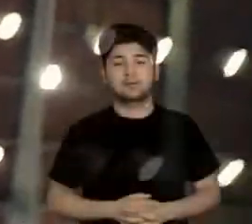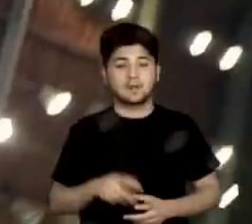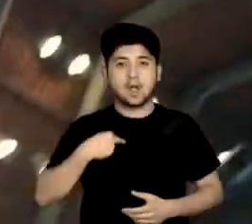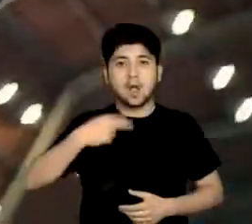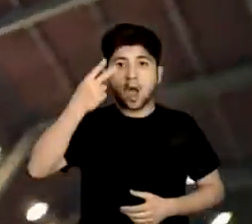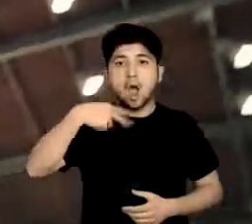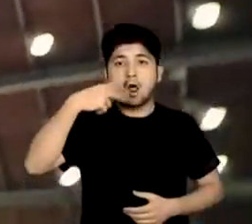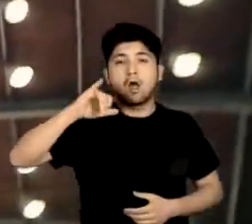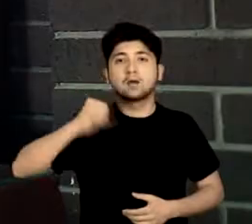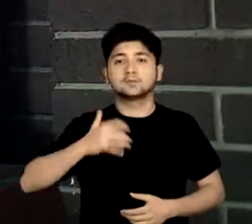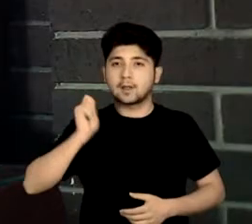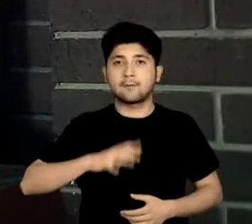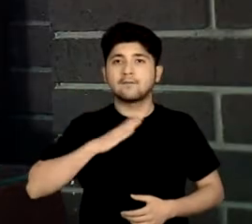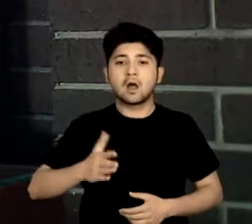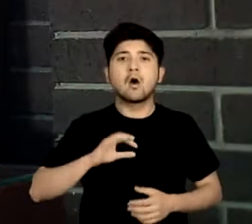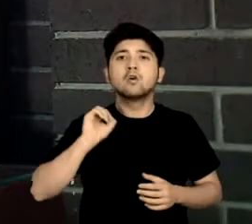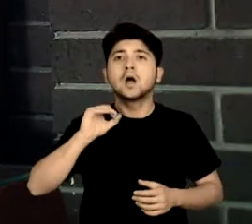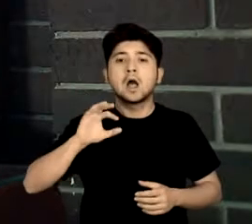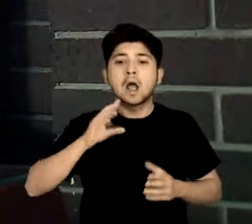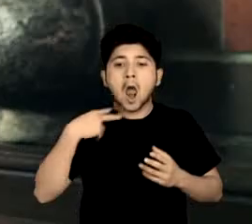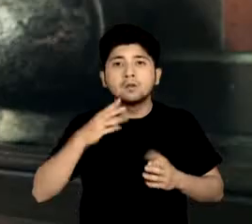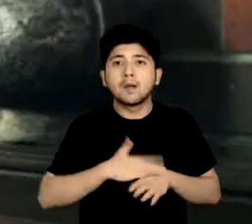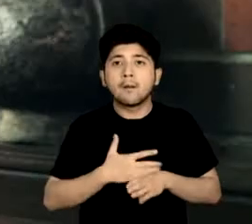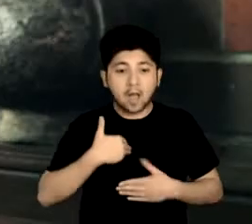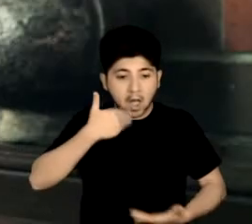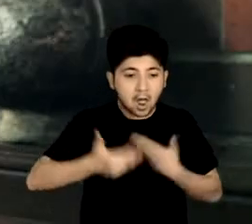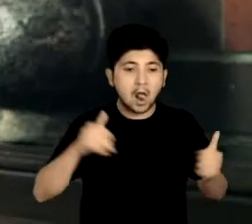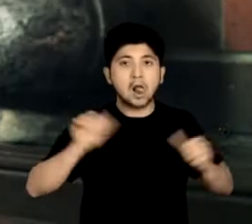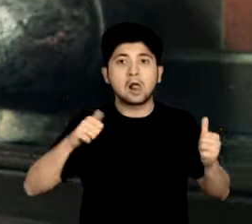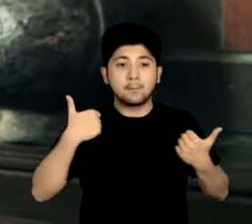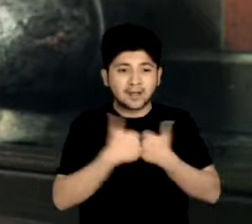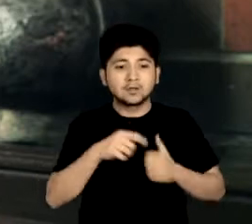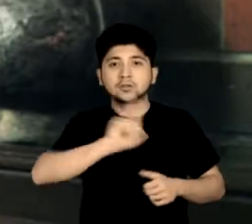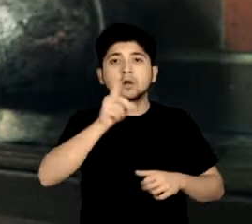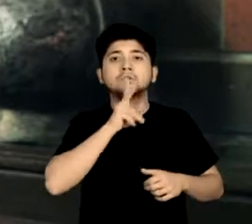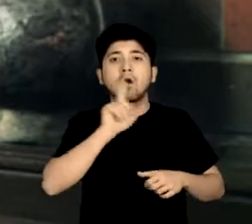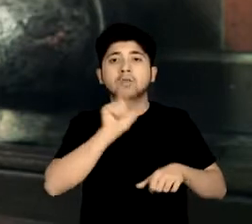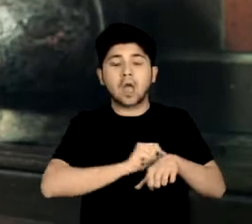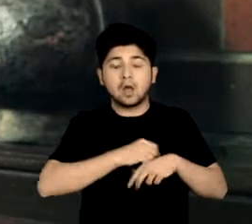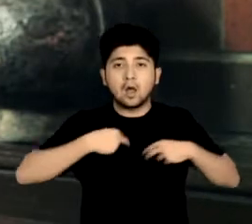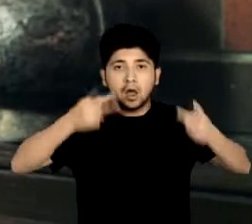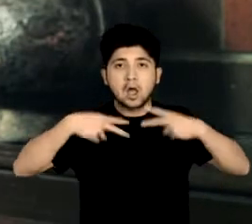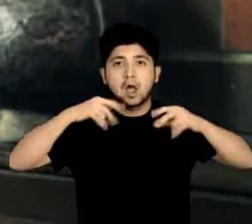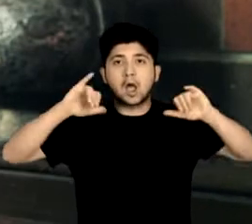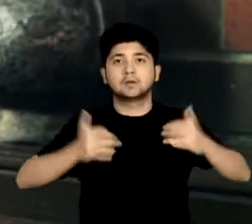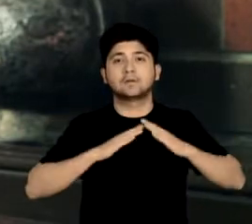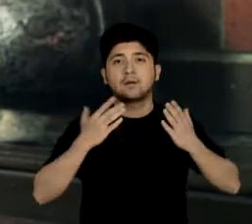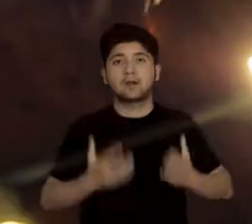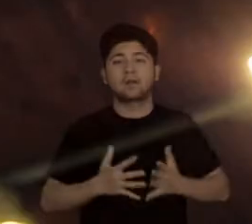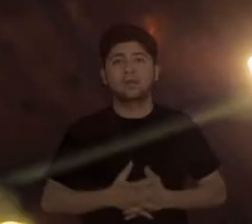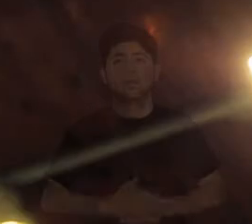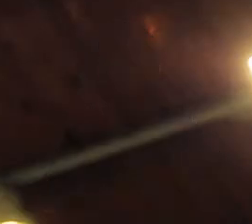Gözlerimden yaşlar damlanarak akmaya başladı böyle. Niye ağlıyorsun diyor. Anlatamıyorum. Maç o son 10 dakika. Ben hüngür hüngür ağlamaya